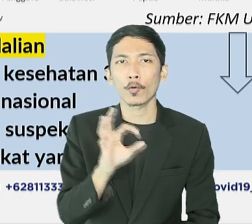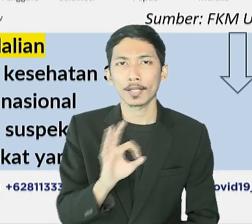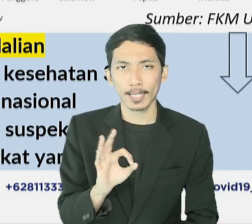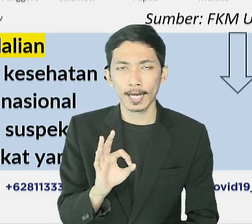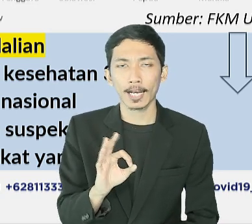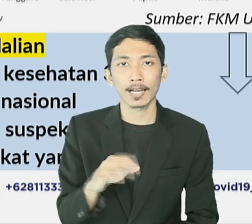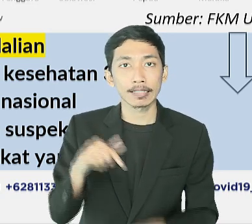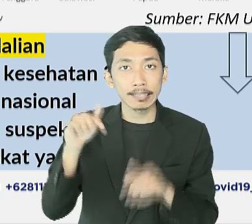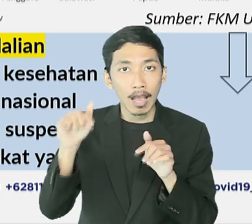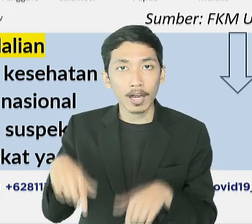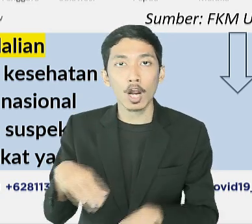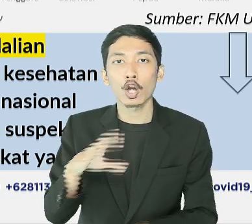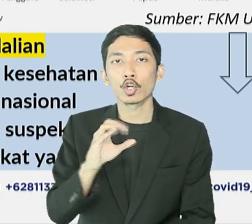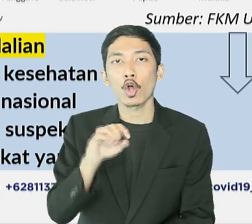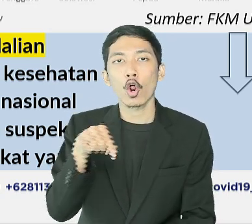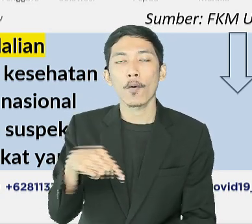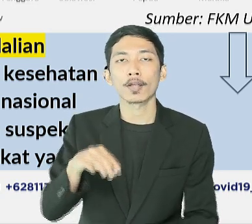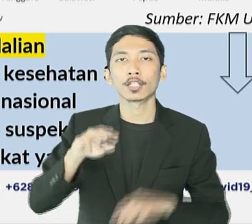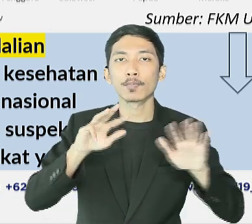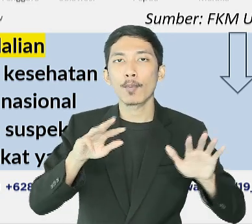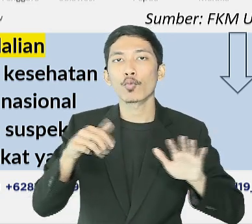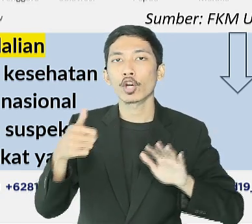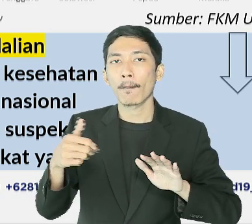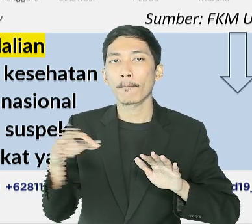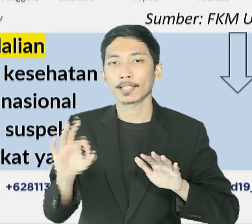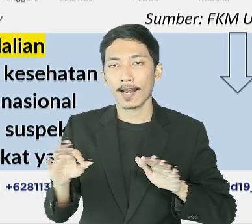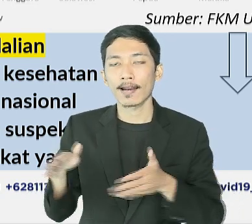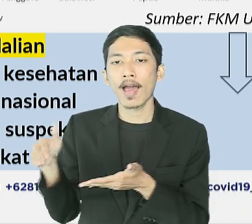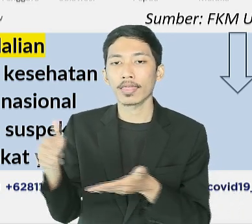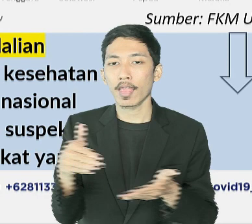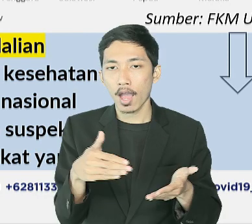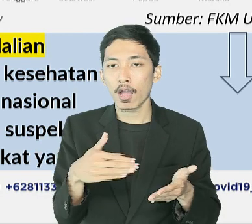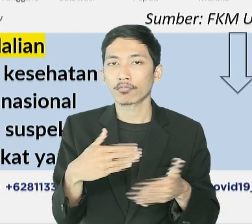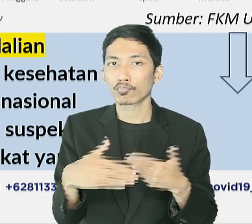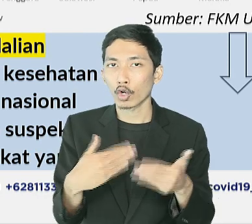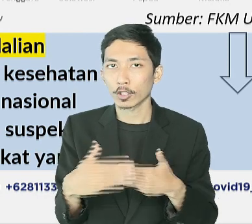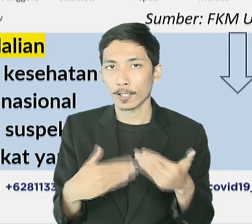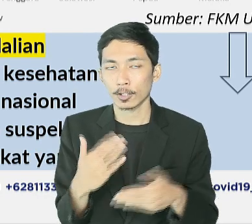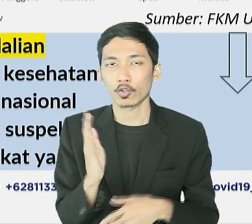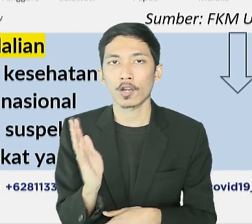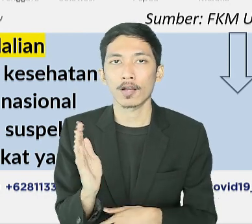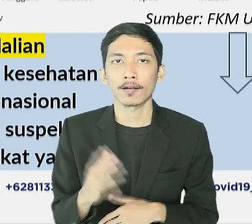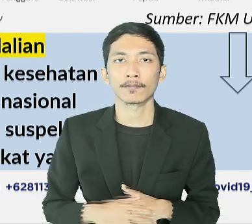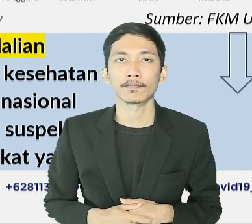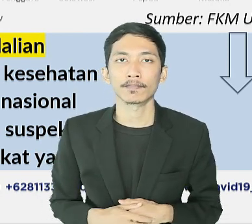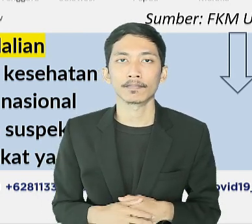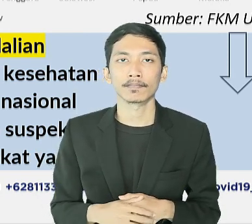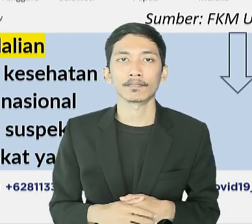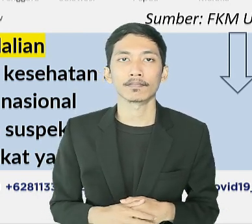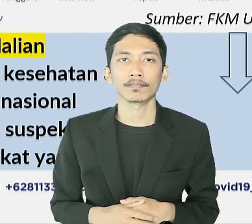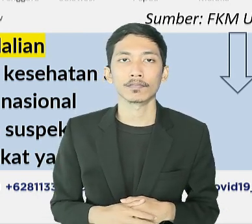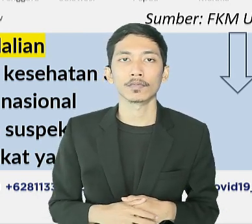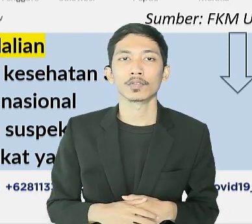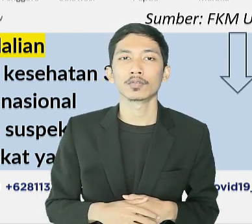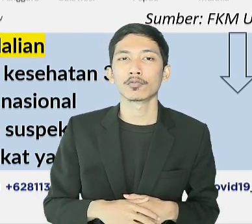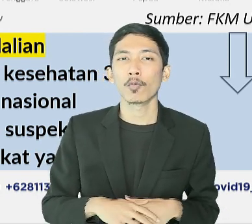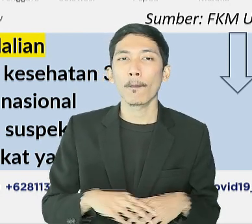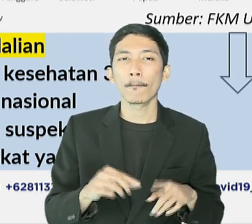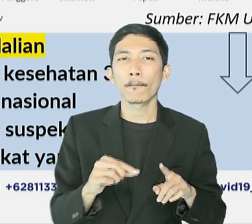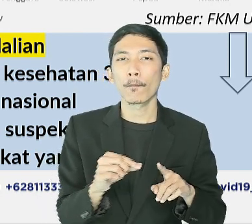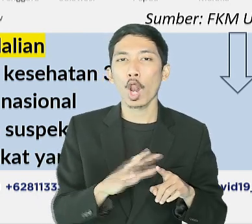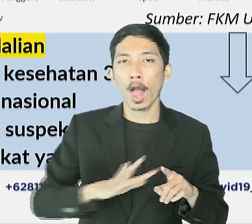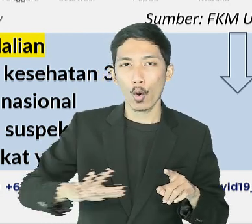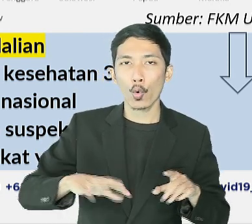menjadi 0,96. Jika dilihat lebih mendalam, walaupun RT di seluruh pulau masih berada di